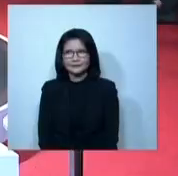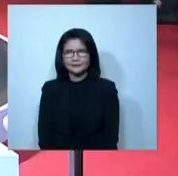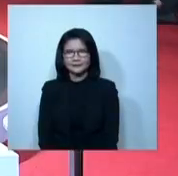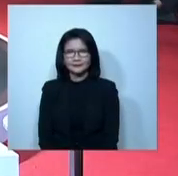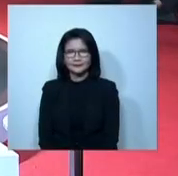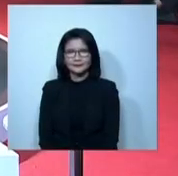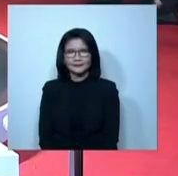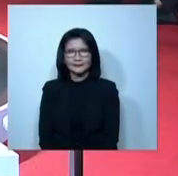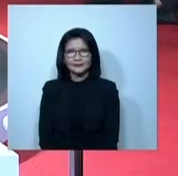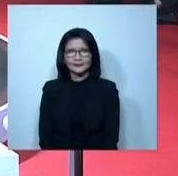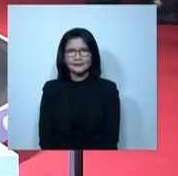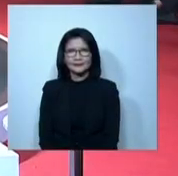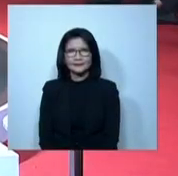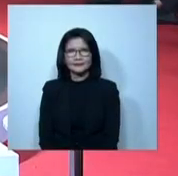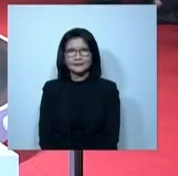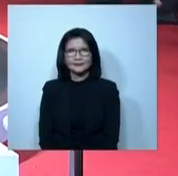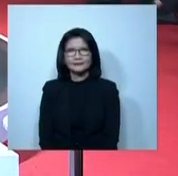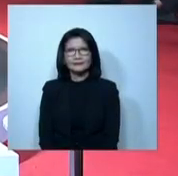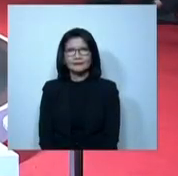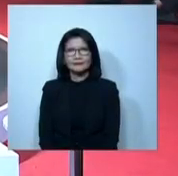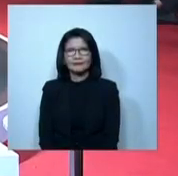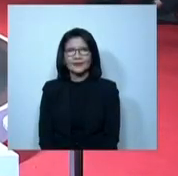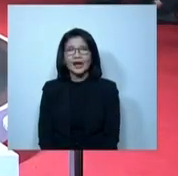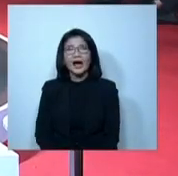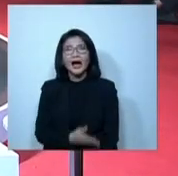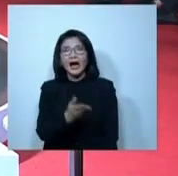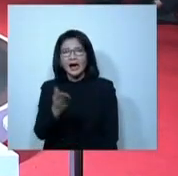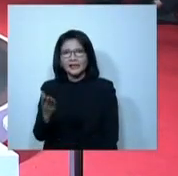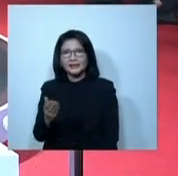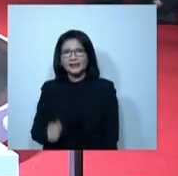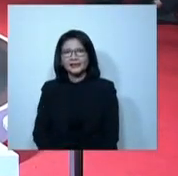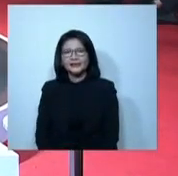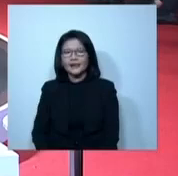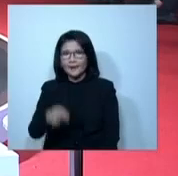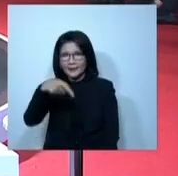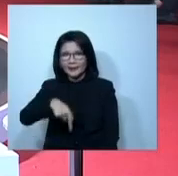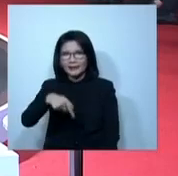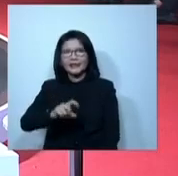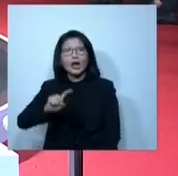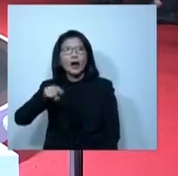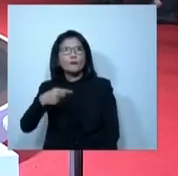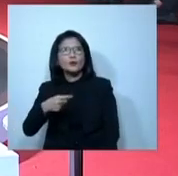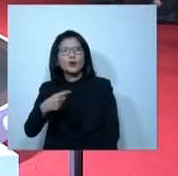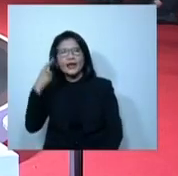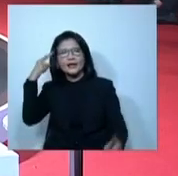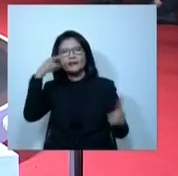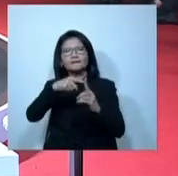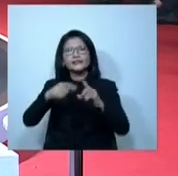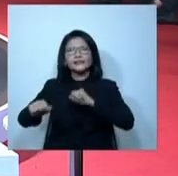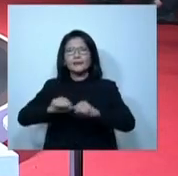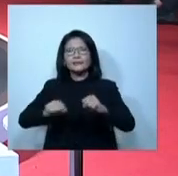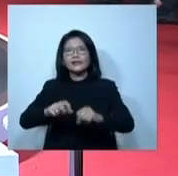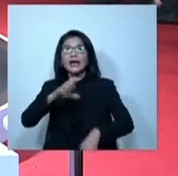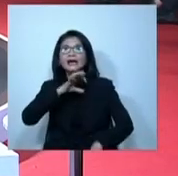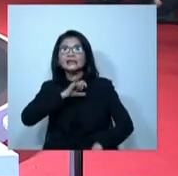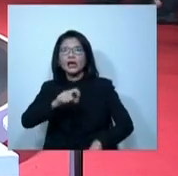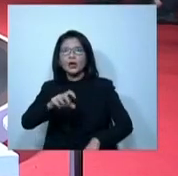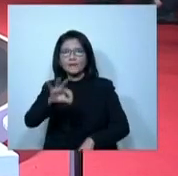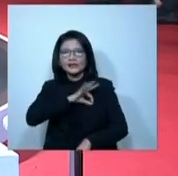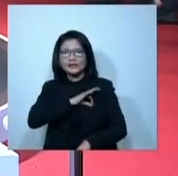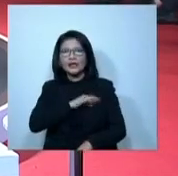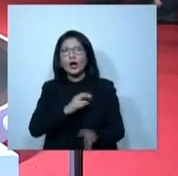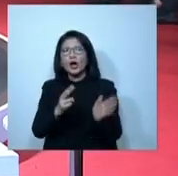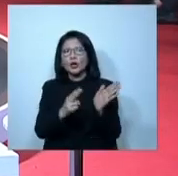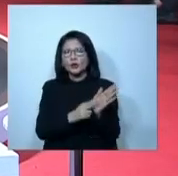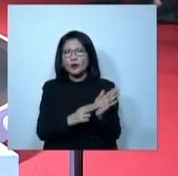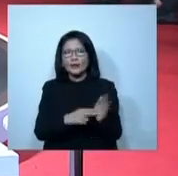kepada para pasangan calon untuk bisa di awal memberikan tanggapan. Lalu kemudian kepada pasangan calon juga